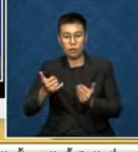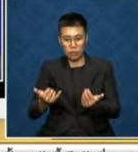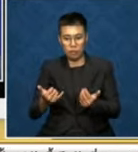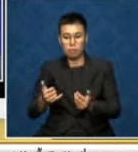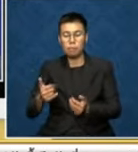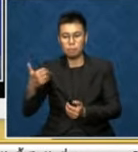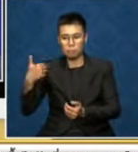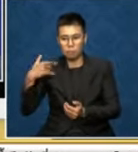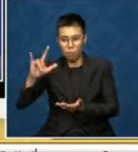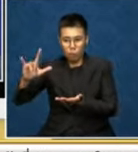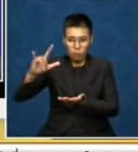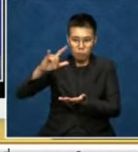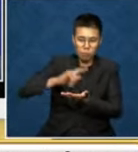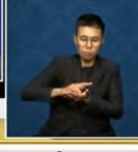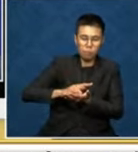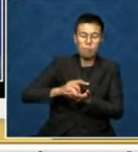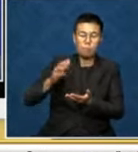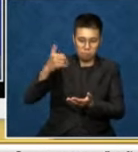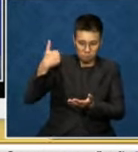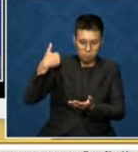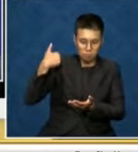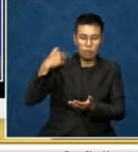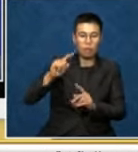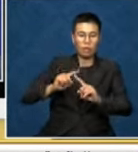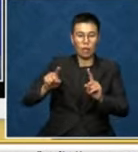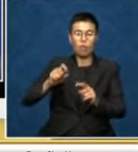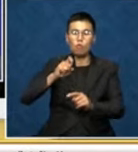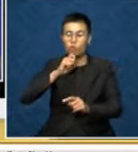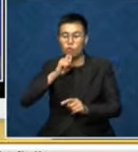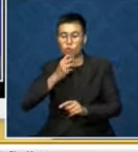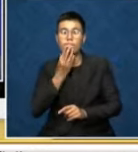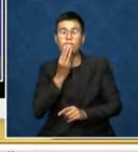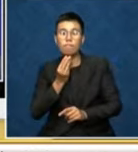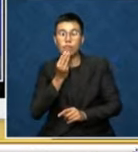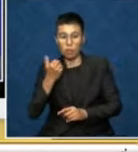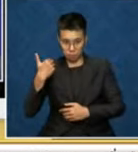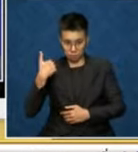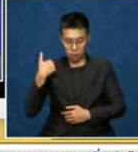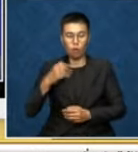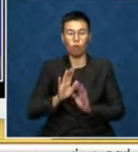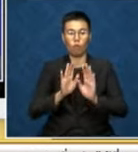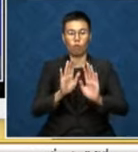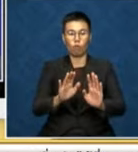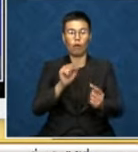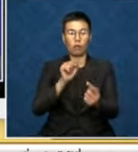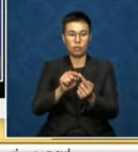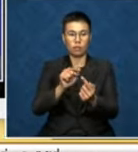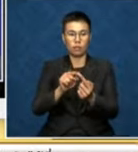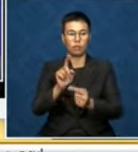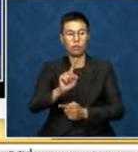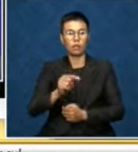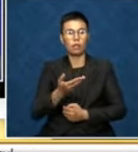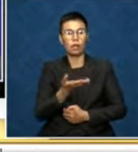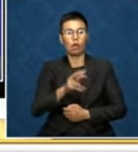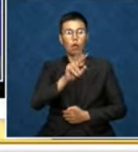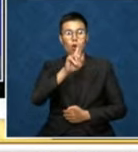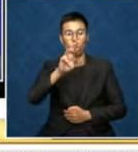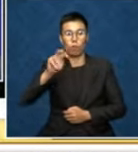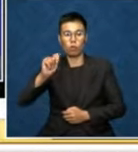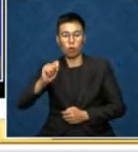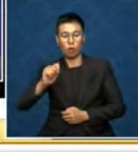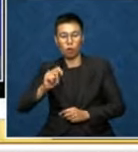แต่ก็ยังค้างอยู่อีกเป็นจำนวนมากครับประการสำคัญต้องขอบพระคุณท่านรัฐมนตรีพิพัฒน์รัชกิจประการรัฐมนตรีว่าการ